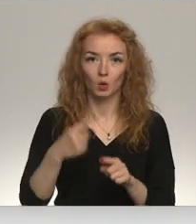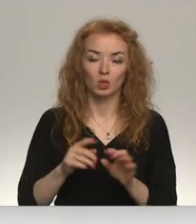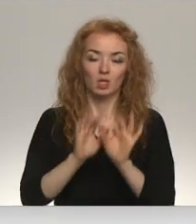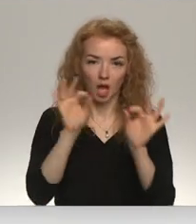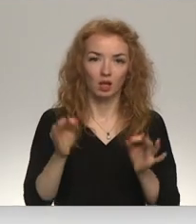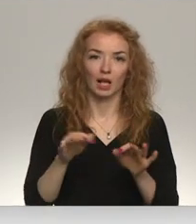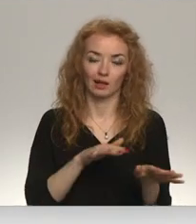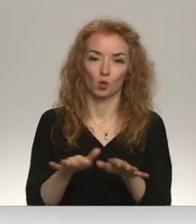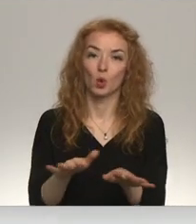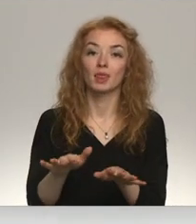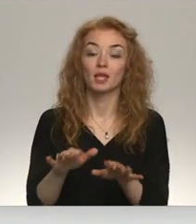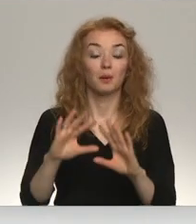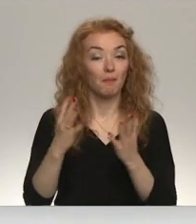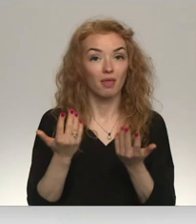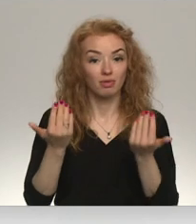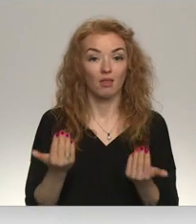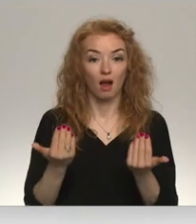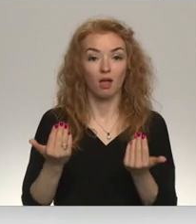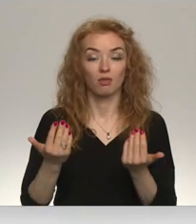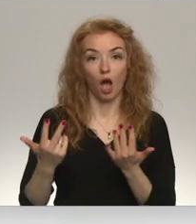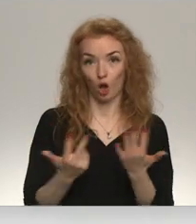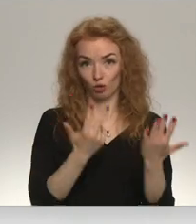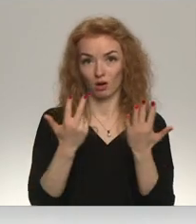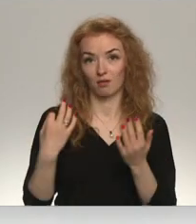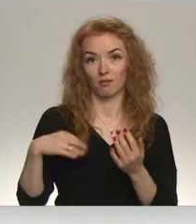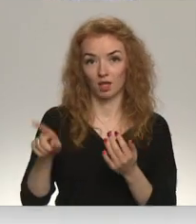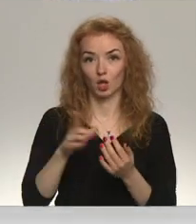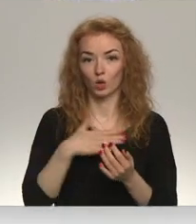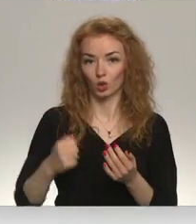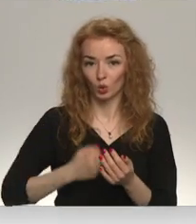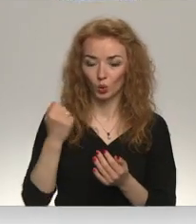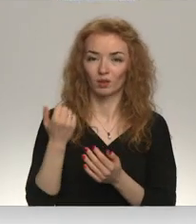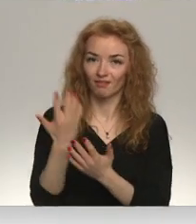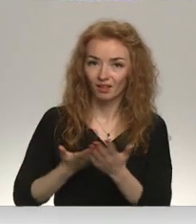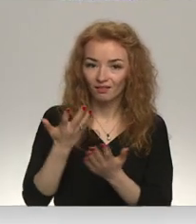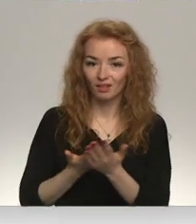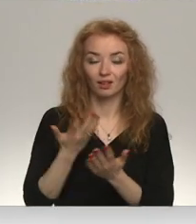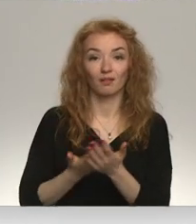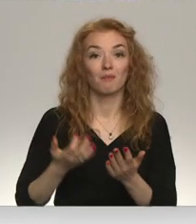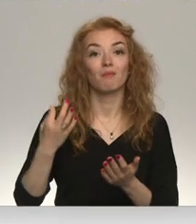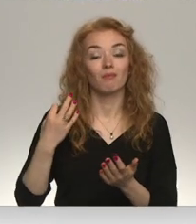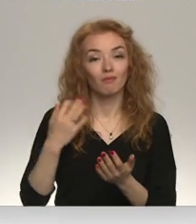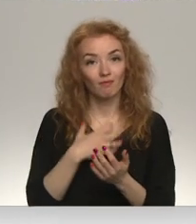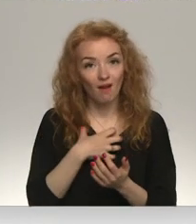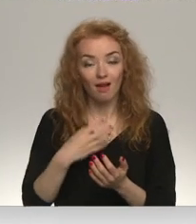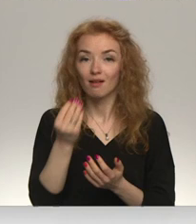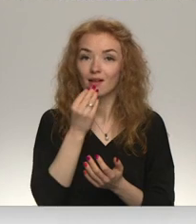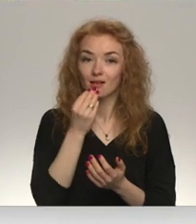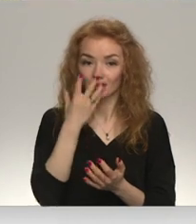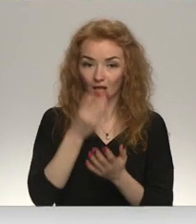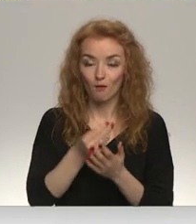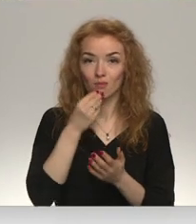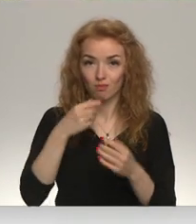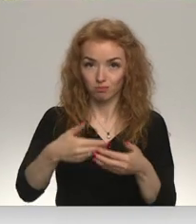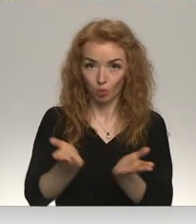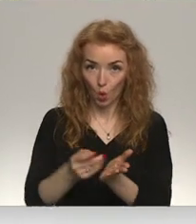jāsāk darīt. Bet tagad, kā 8-gadniekam, ir baigi grūti iestāstīt, kad meitiņa tev ir jāpētāt sava porcija